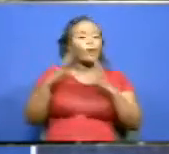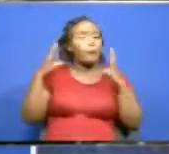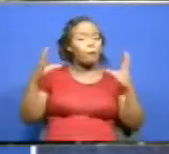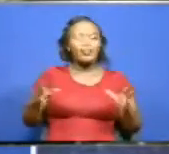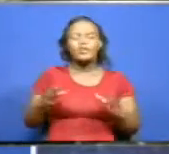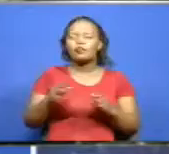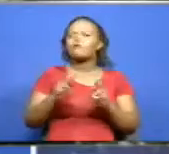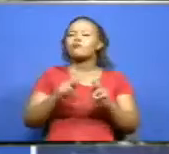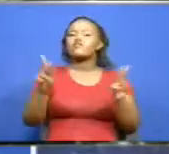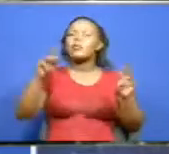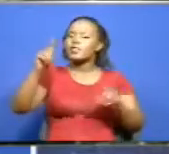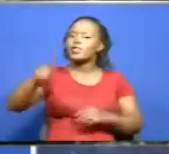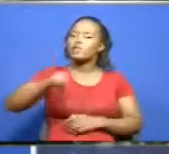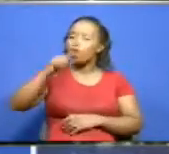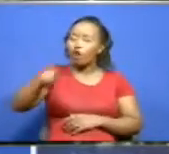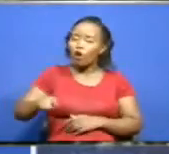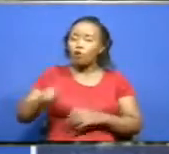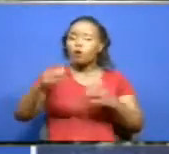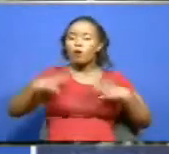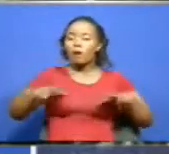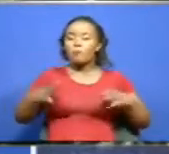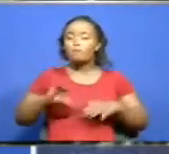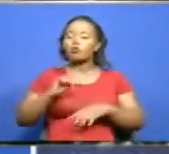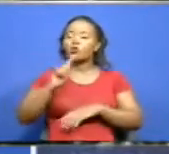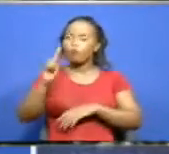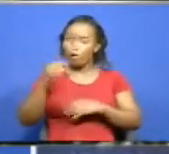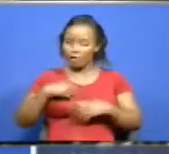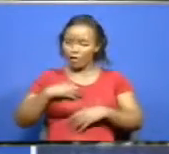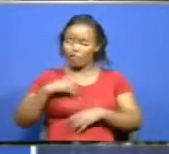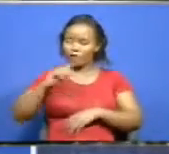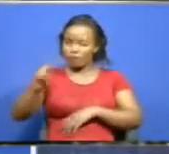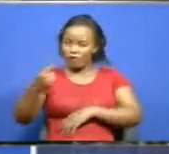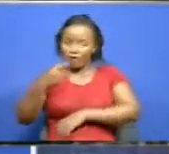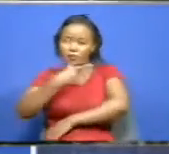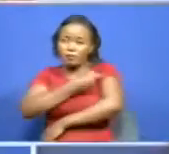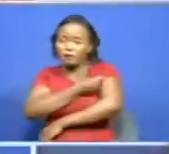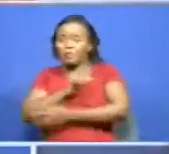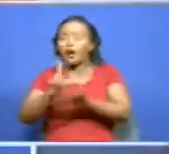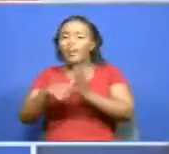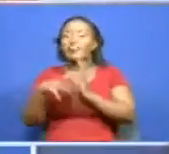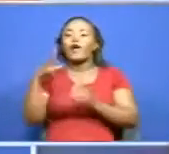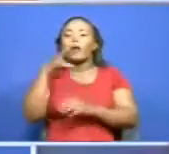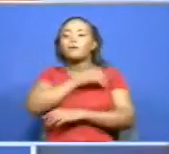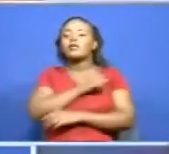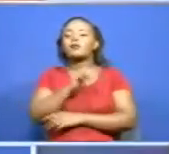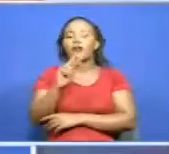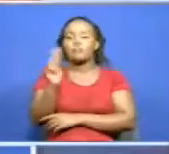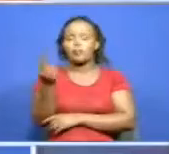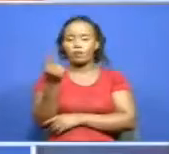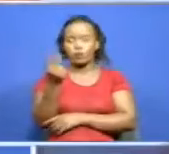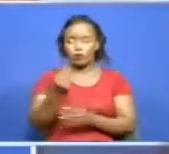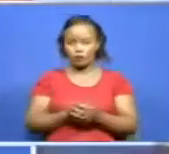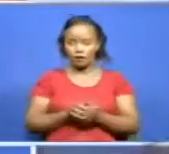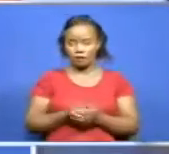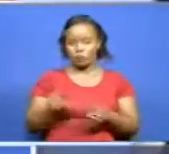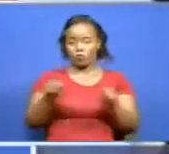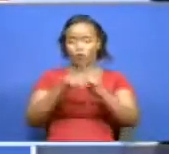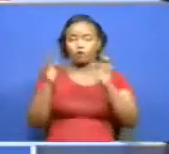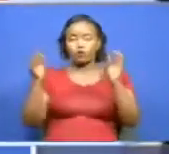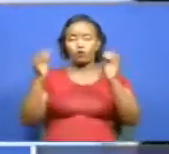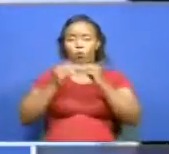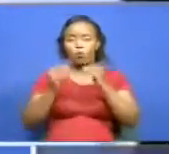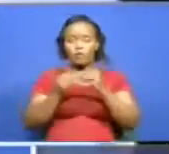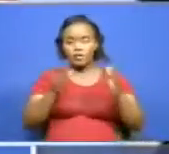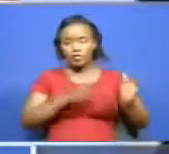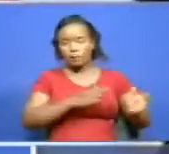vibaya kabisa watu kupata chanjo ya kwanza na waje wakose ya pili. Hata hivyo, mkutano uliopangwa baina ya kamati